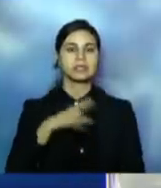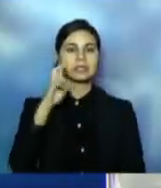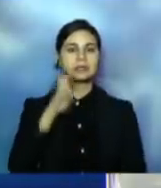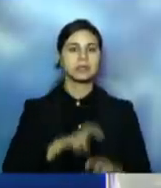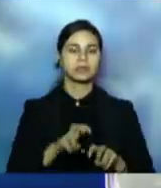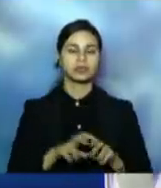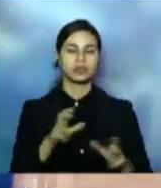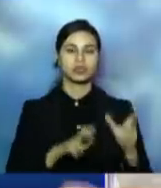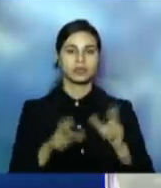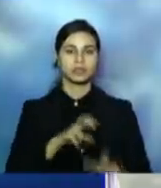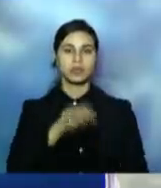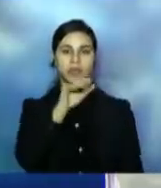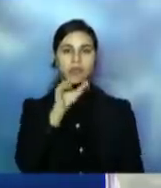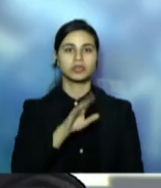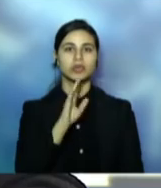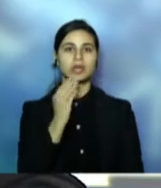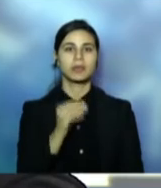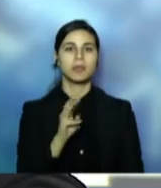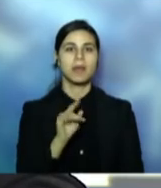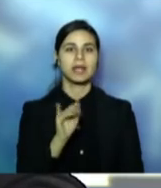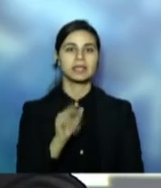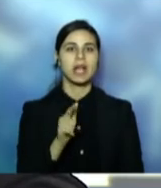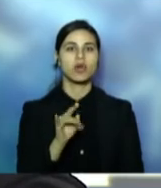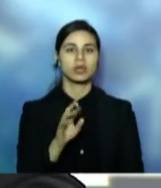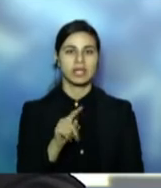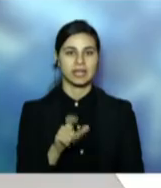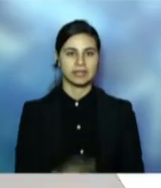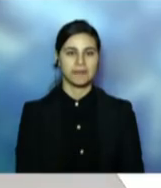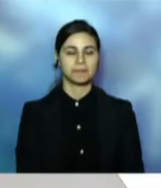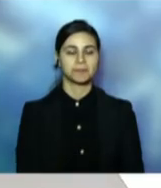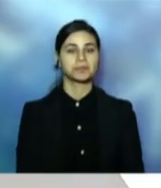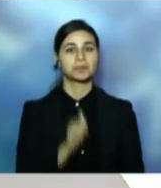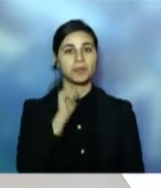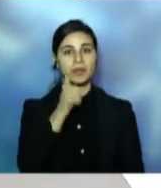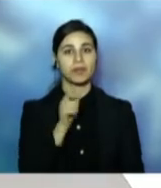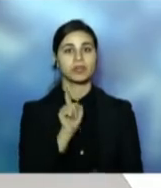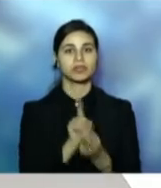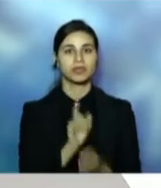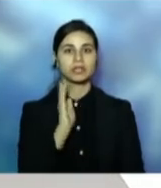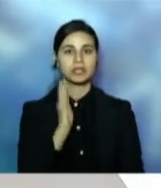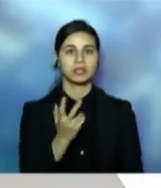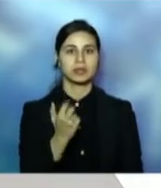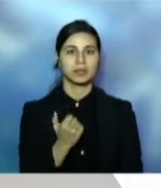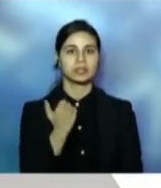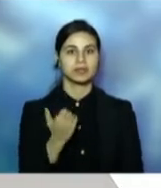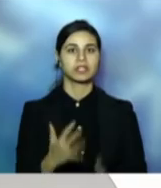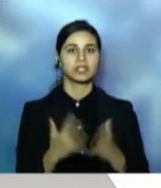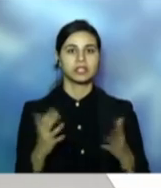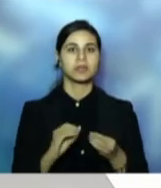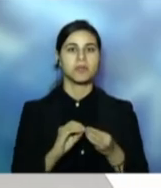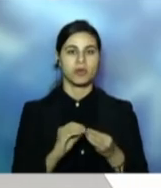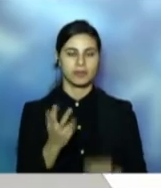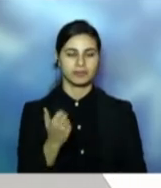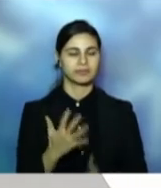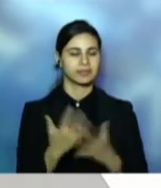სამედიცინო უნივერსიტეტის პროფესორი ქალბატონი მარინა გორდელაძე. ჩვენ ხვალ შევხვდებით, რა საკვირველია ერთმანეთს.